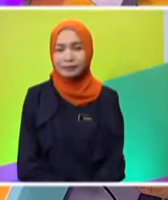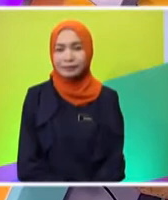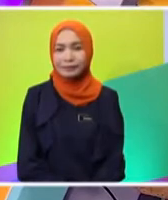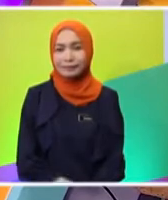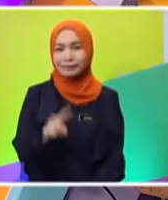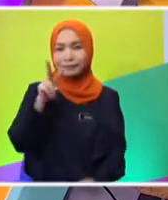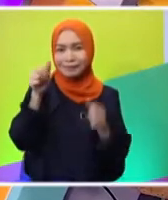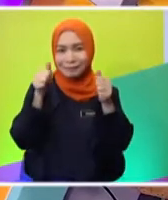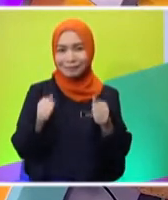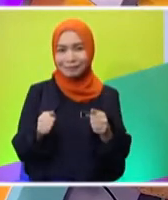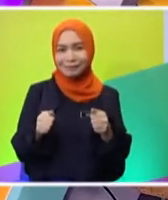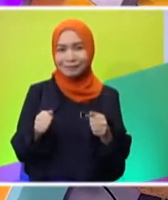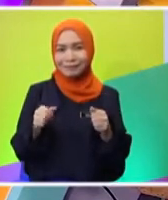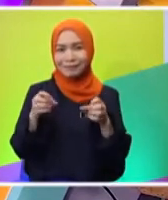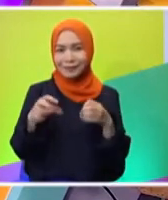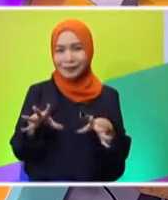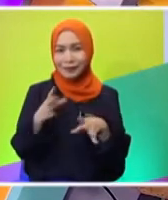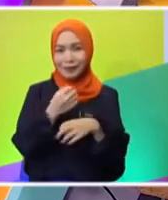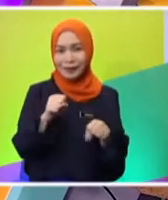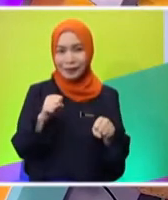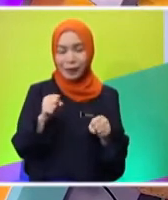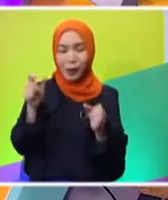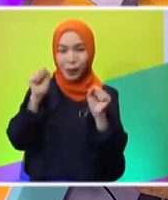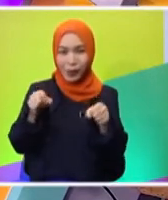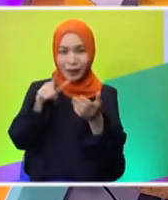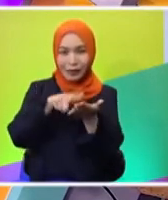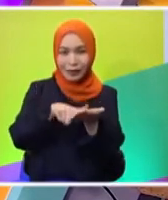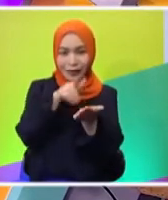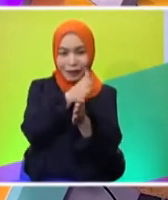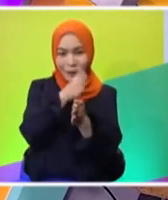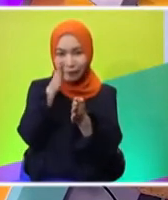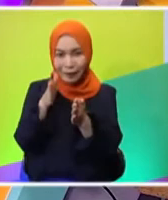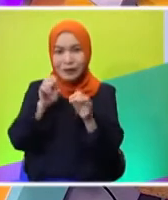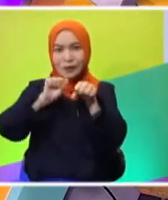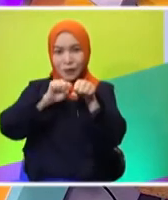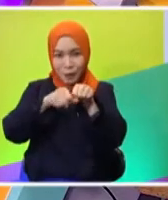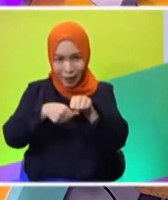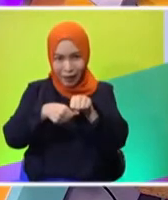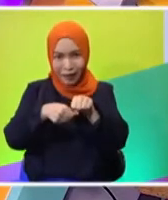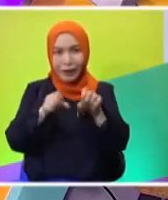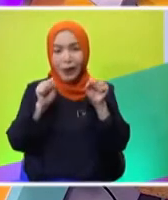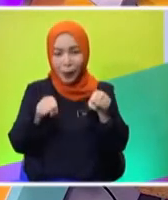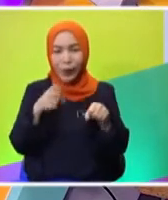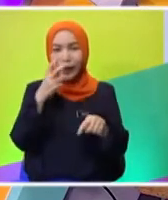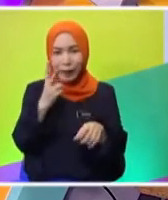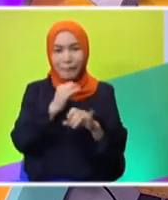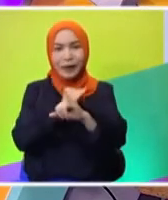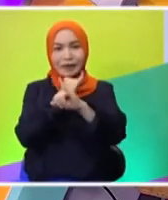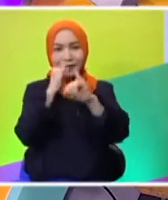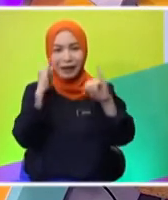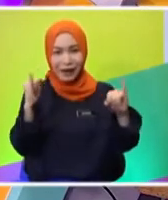warna proses nampak berwarna hitam baik supaya er lebih jelas